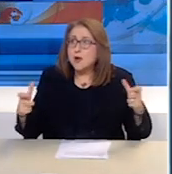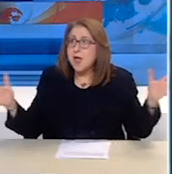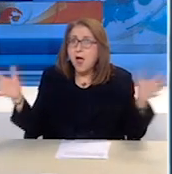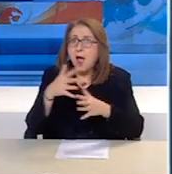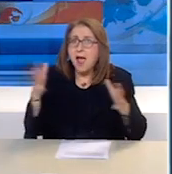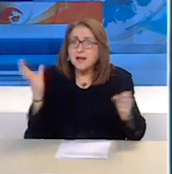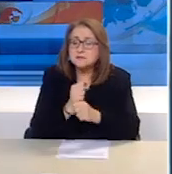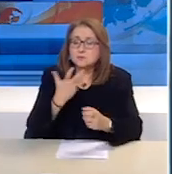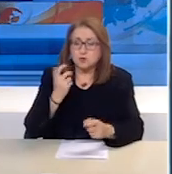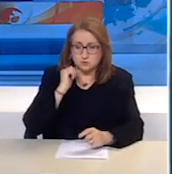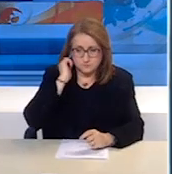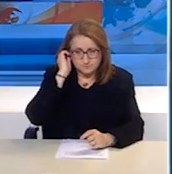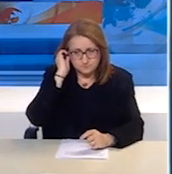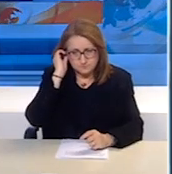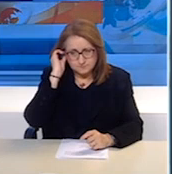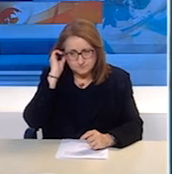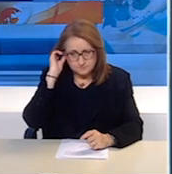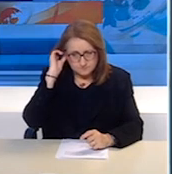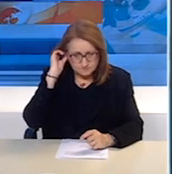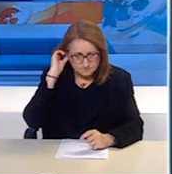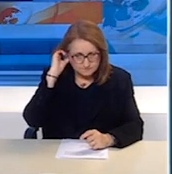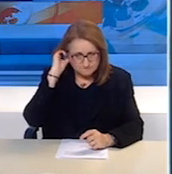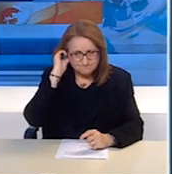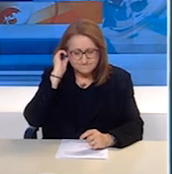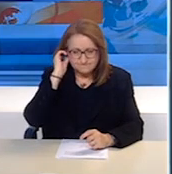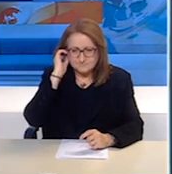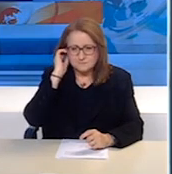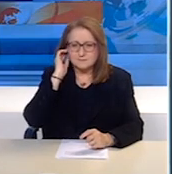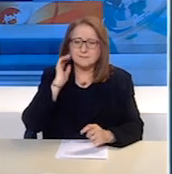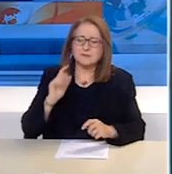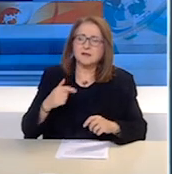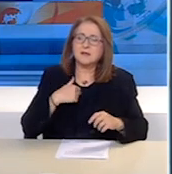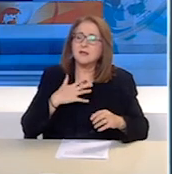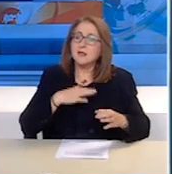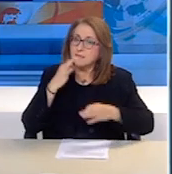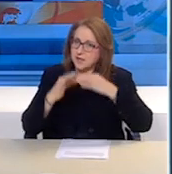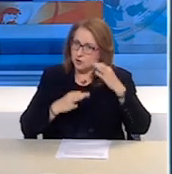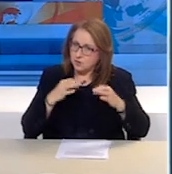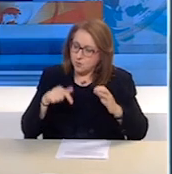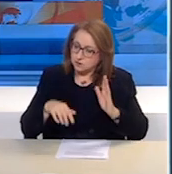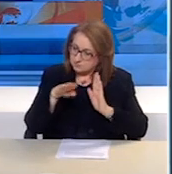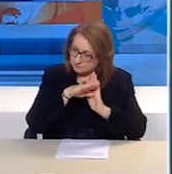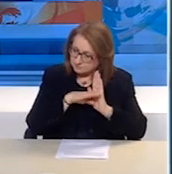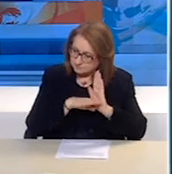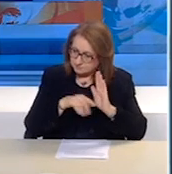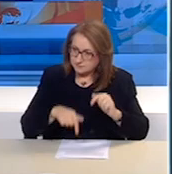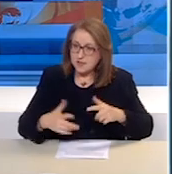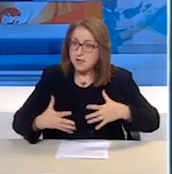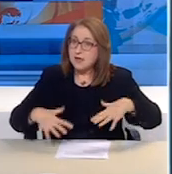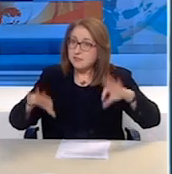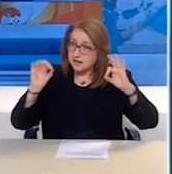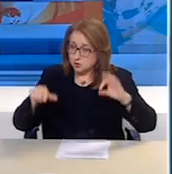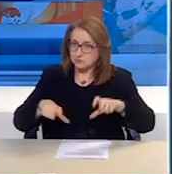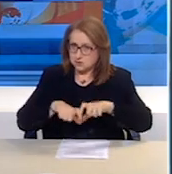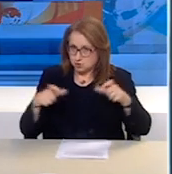Να πω εδώ ότι η Επιτροπή εισηγήθηκε την σταδιακή και υπό προϋποθέσεις έναρξη της λειτουργίας των εκπαιδευτικών